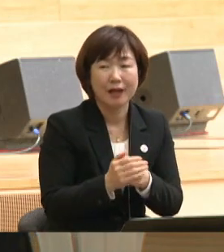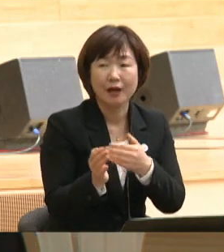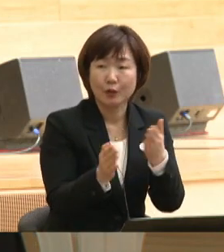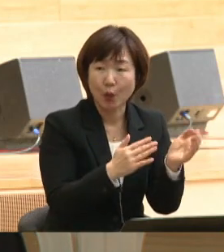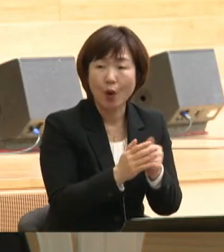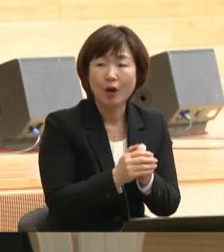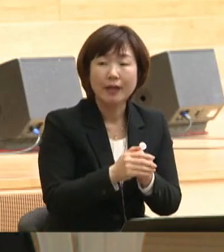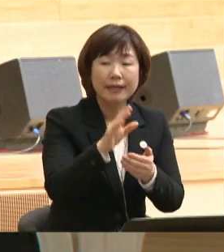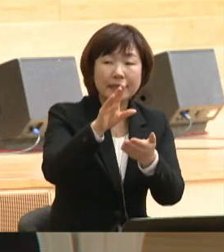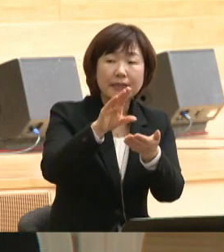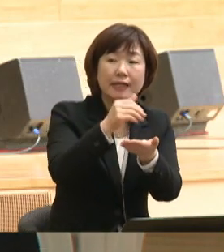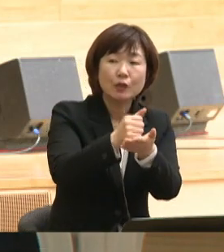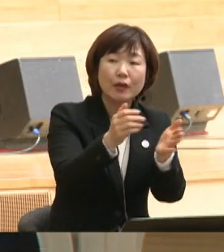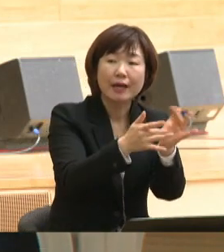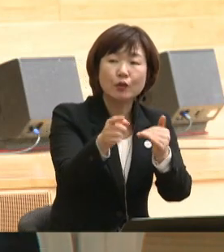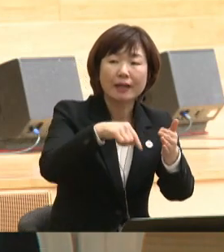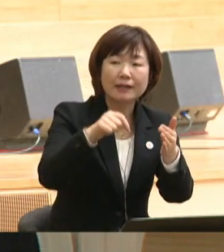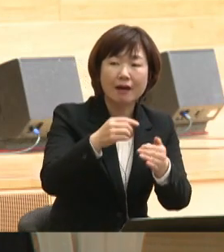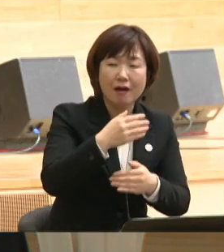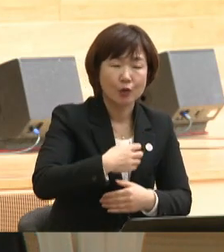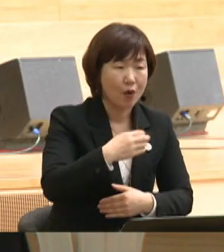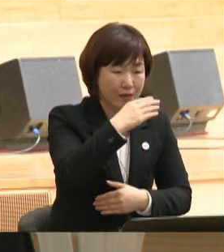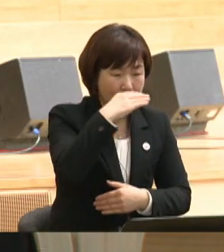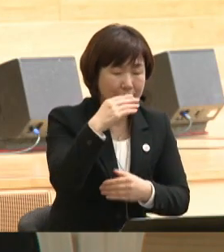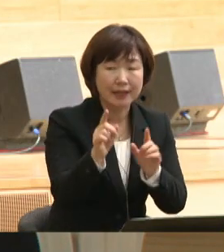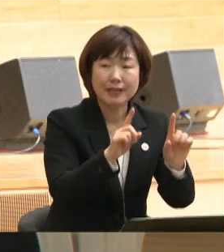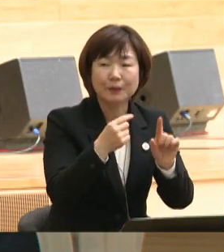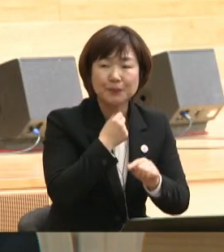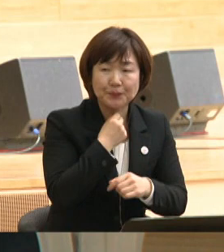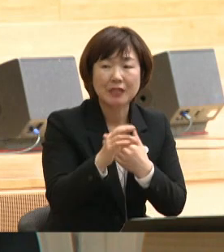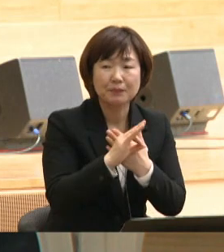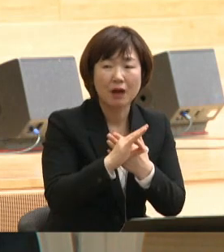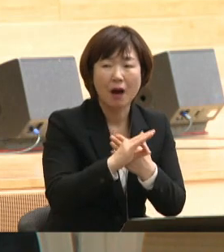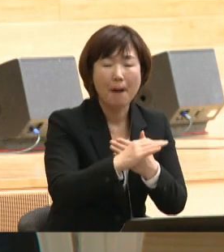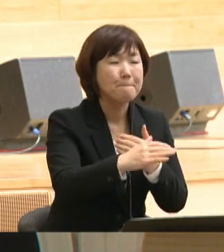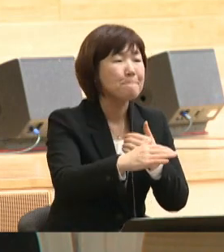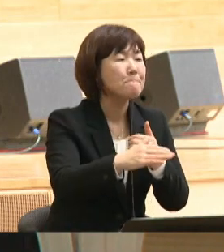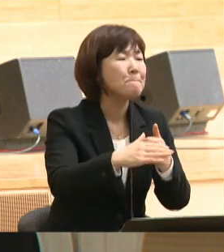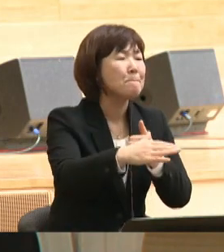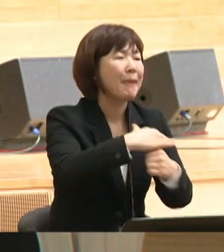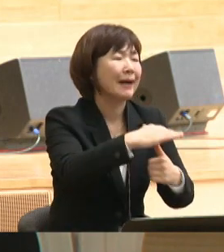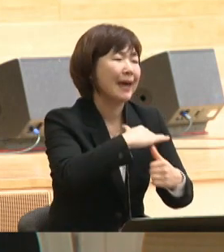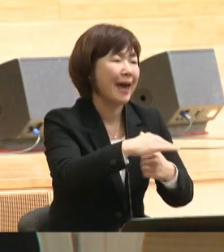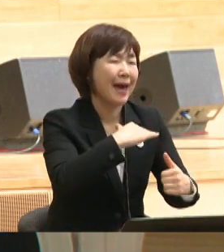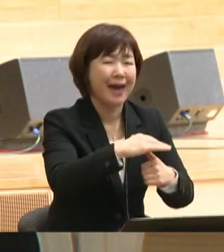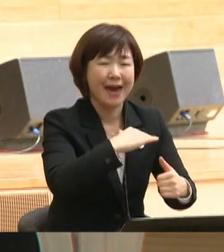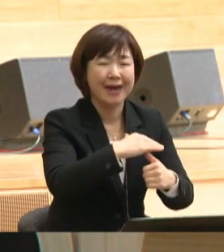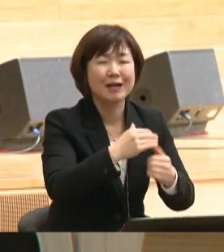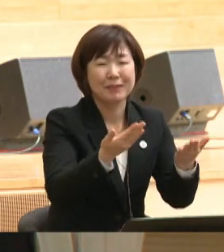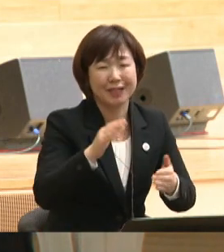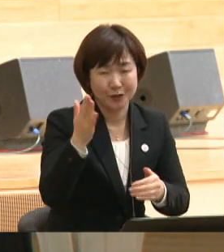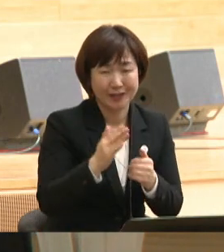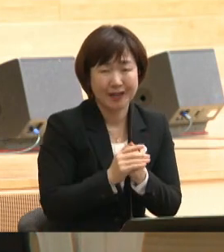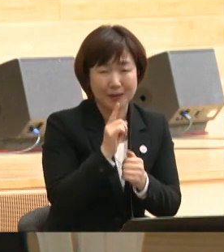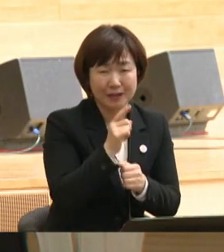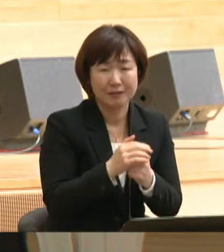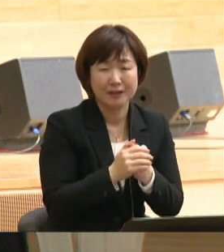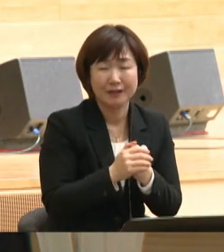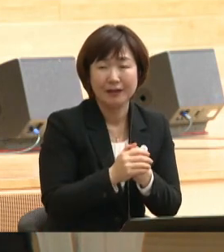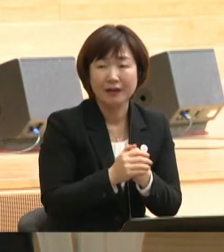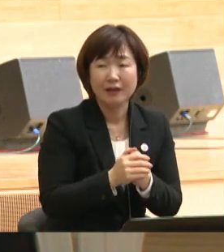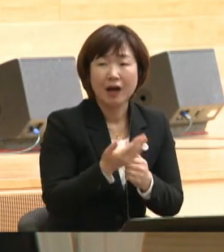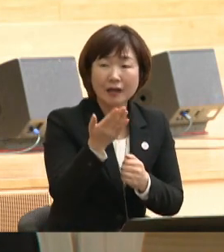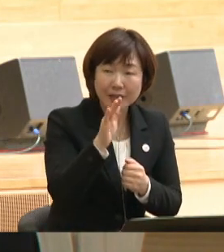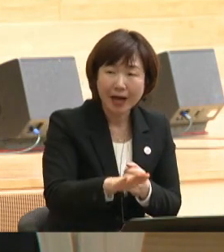무릇 그리스도 예수 안에서 경건하게 살고자 하는 자는 박해를 받으리라라고 말하면서 14절에 그러나 너는